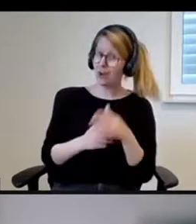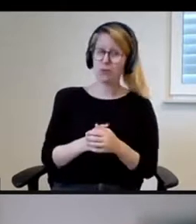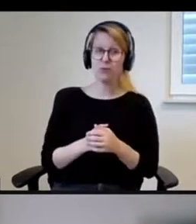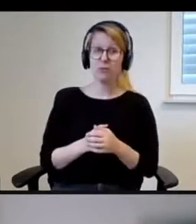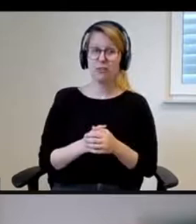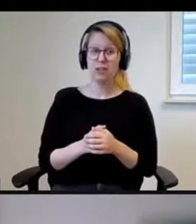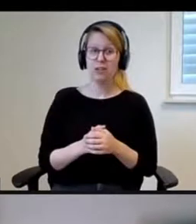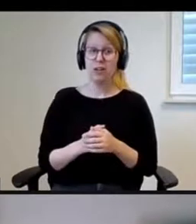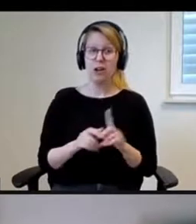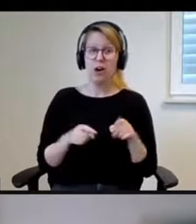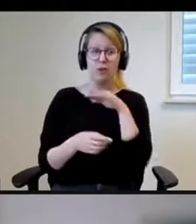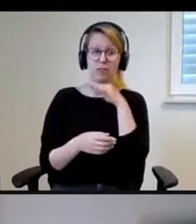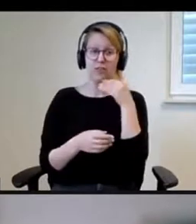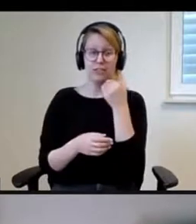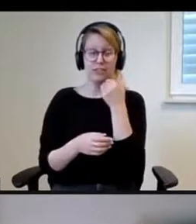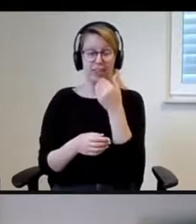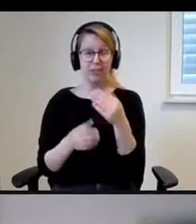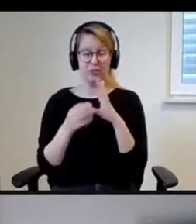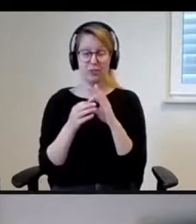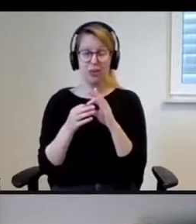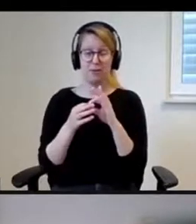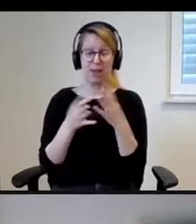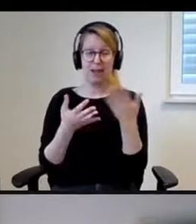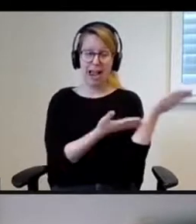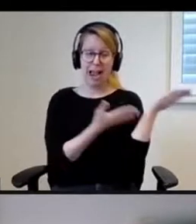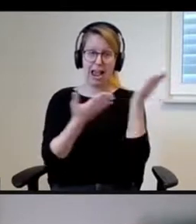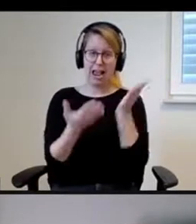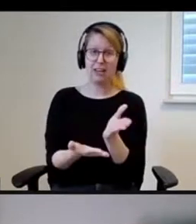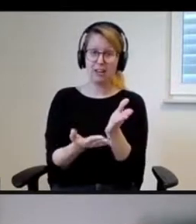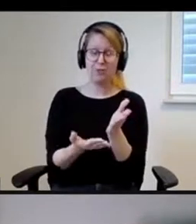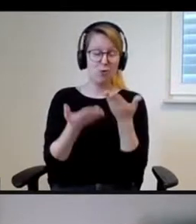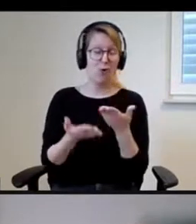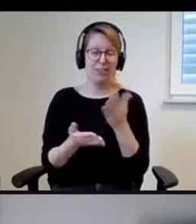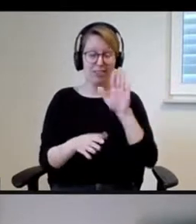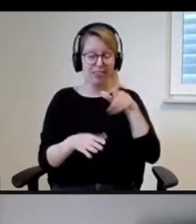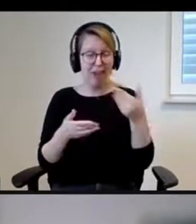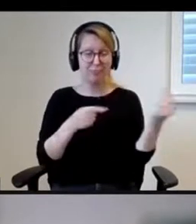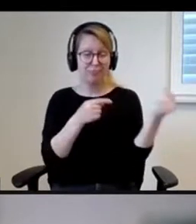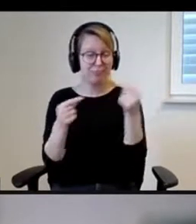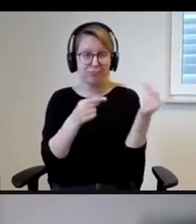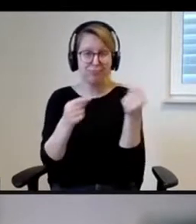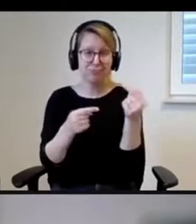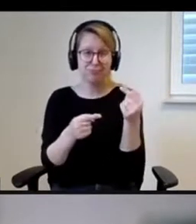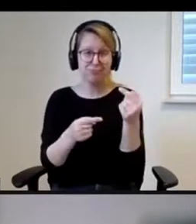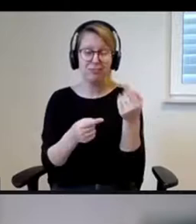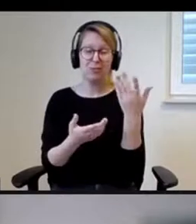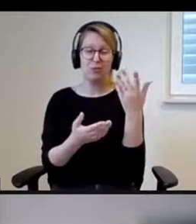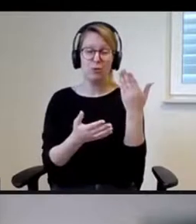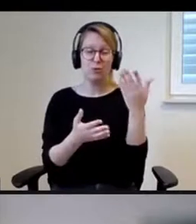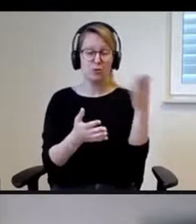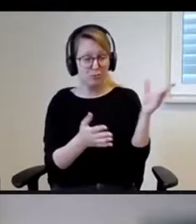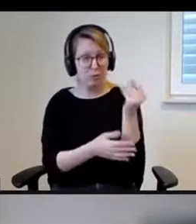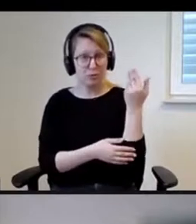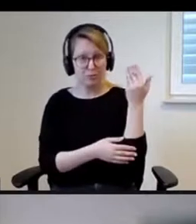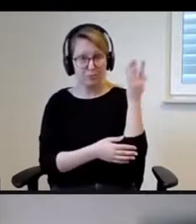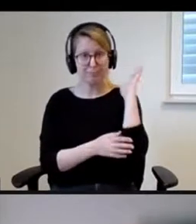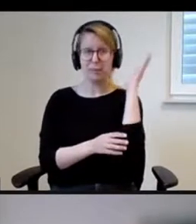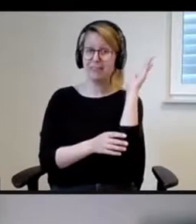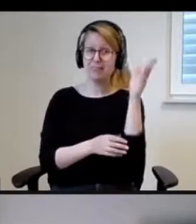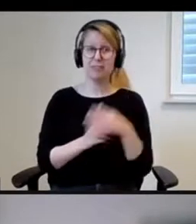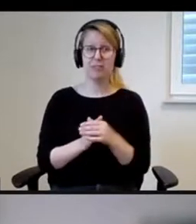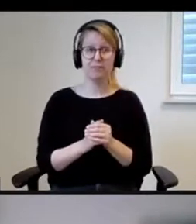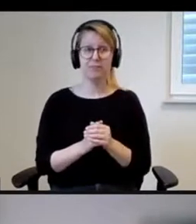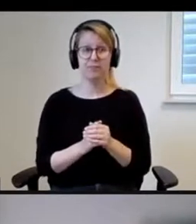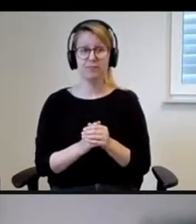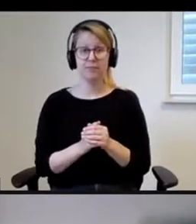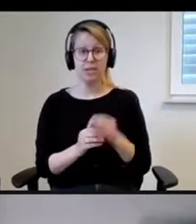für die Invitation. Wir können mit zu diskutieren, mit zu präsentieren. Ja, wir haben die